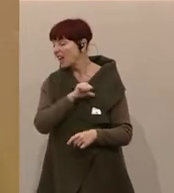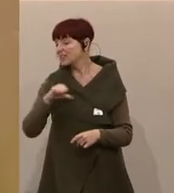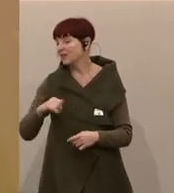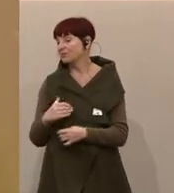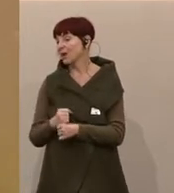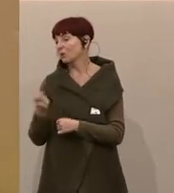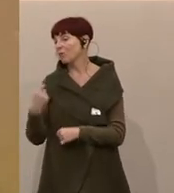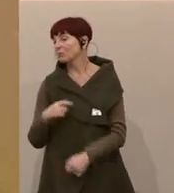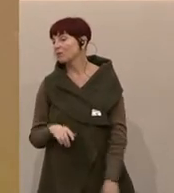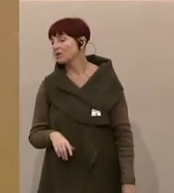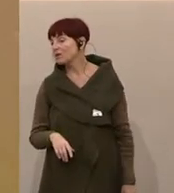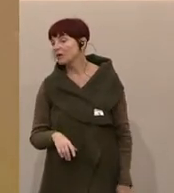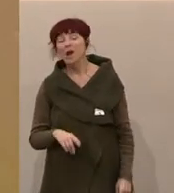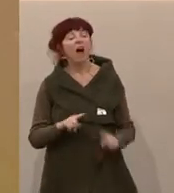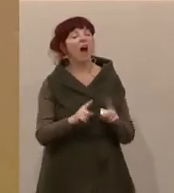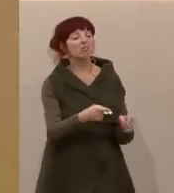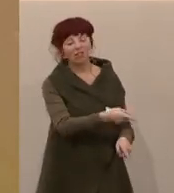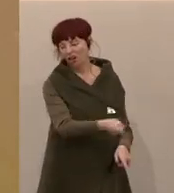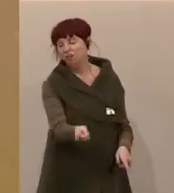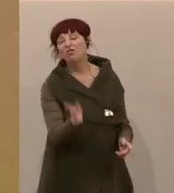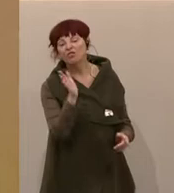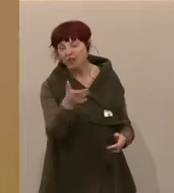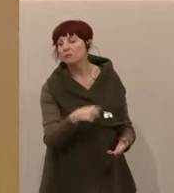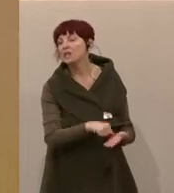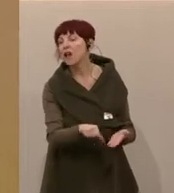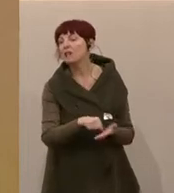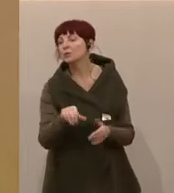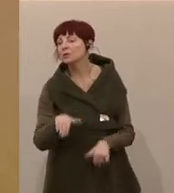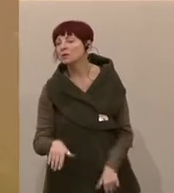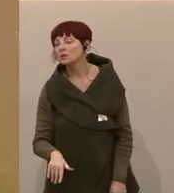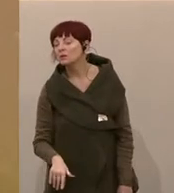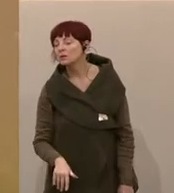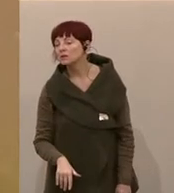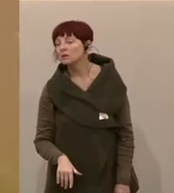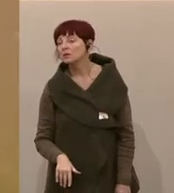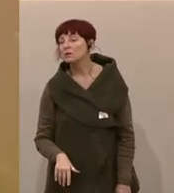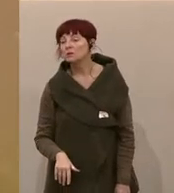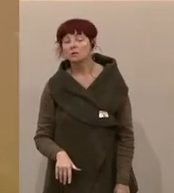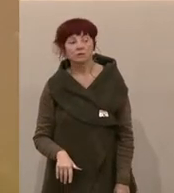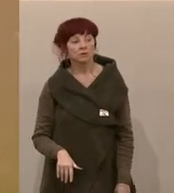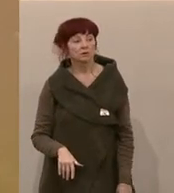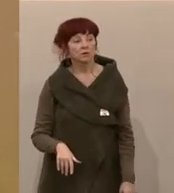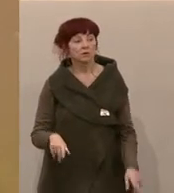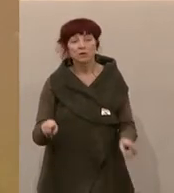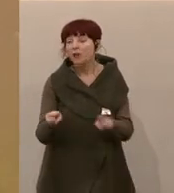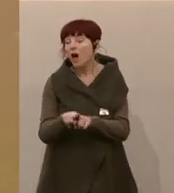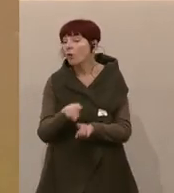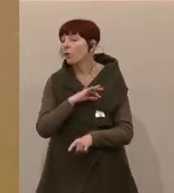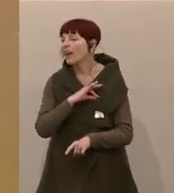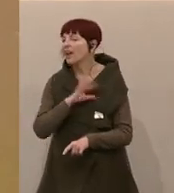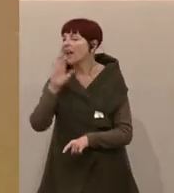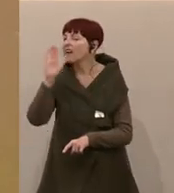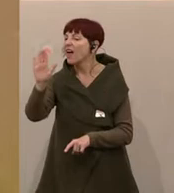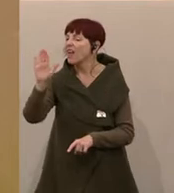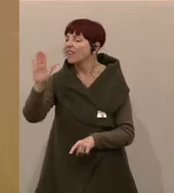wir können uns darauf verlassen, dass dieser Selbstbehalt eingeführt wird. Und Kolleginnen und Kollegen, da braucht man nicht weit schauen. Eure